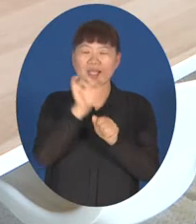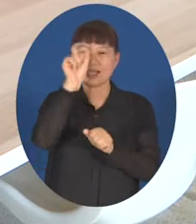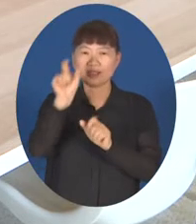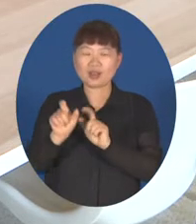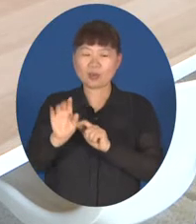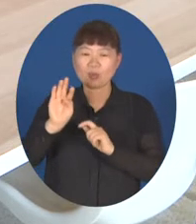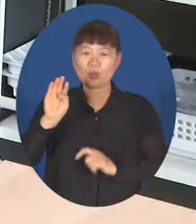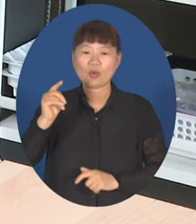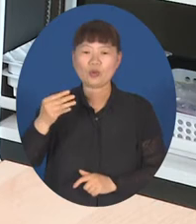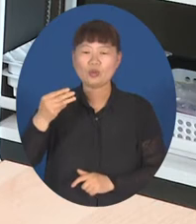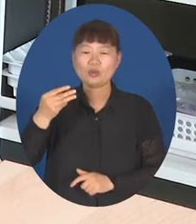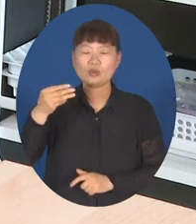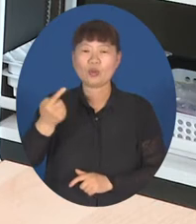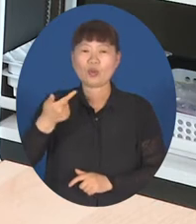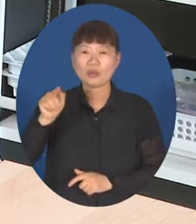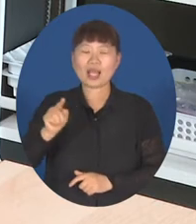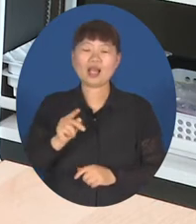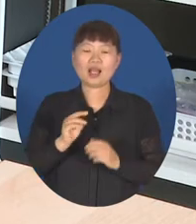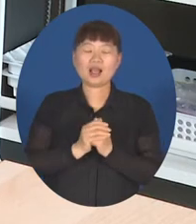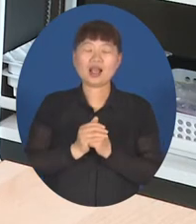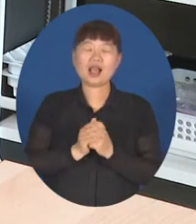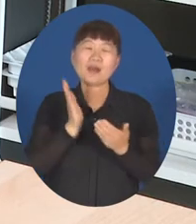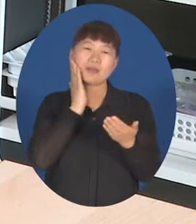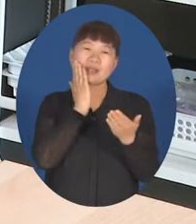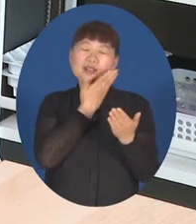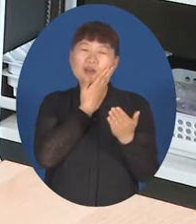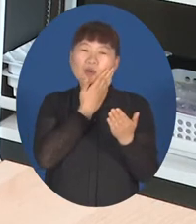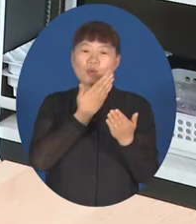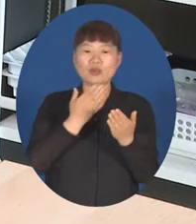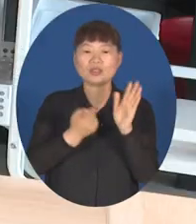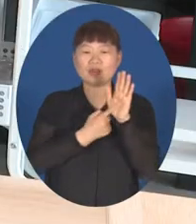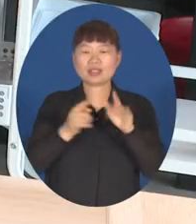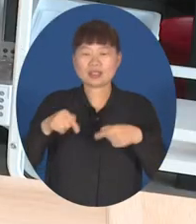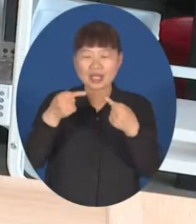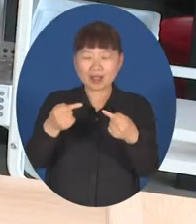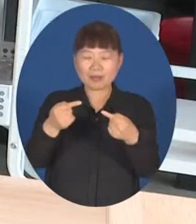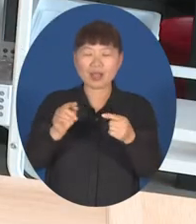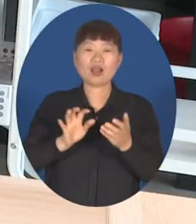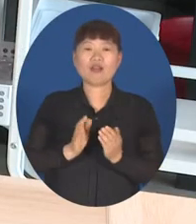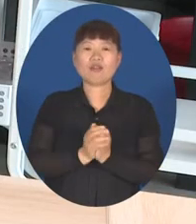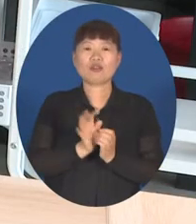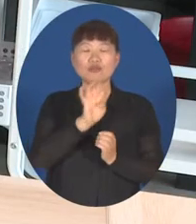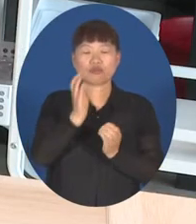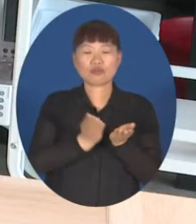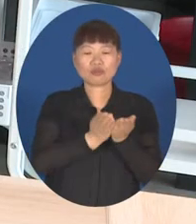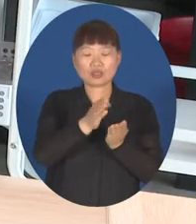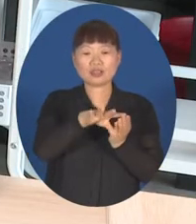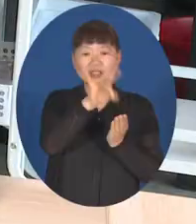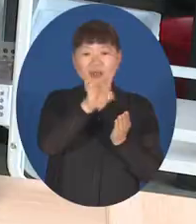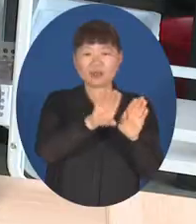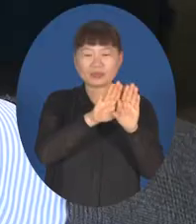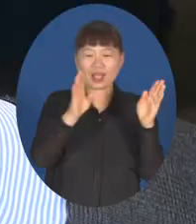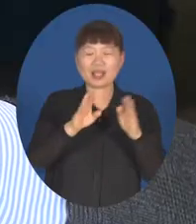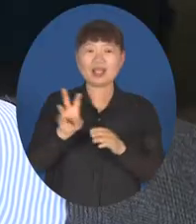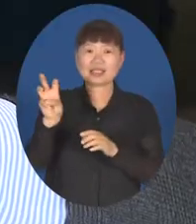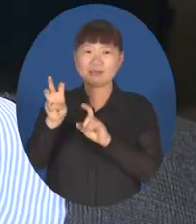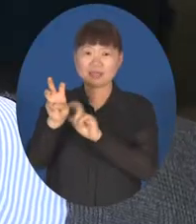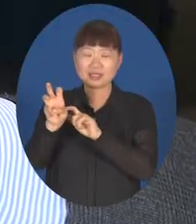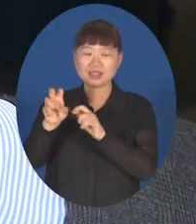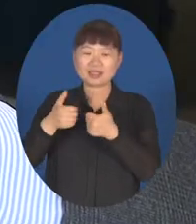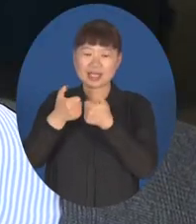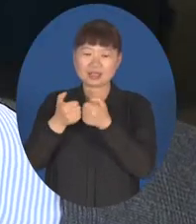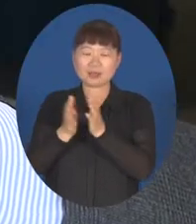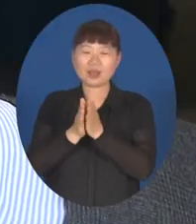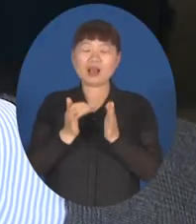볼로냐 미용 전시회에 참가하면서 유럽 수출에 첫 단추를 꿰었습니다. 전시회를 통해 70여 건의 상담을 진행했고